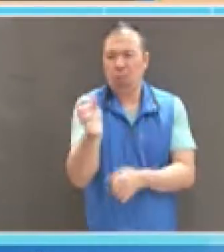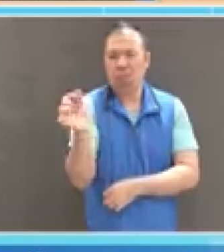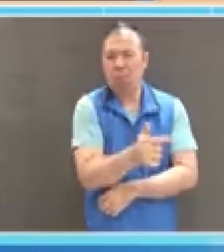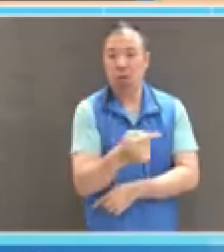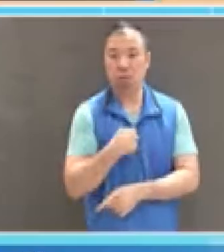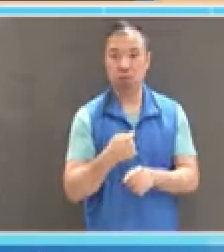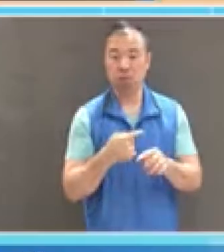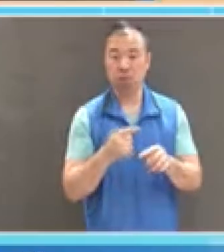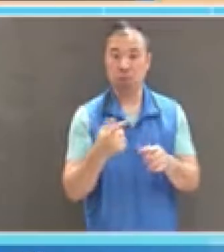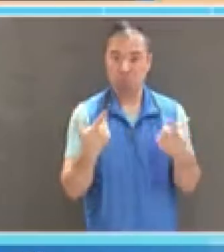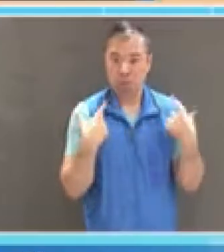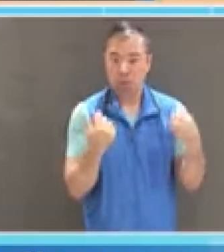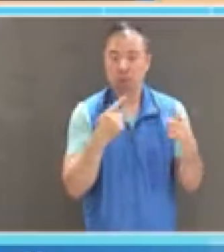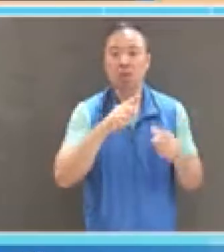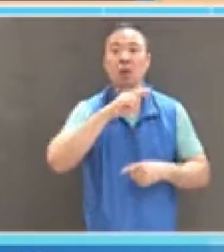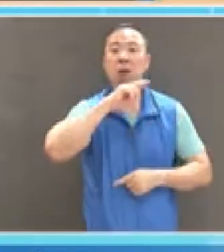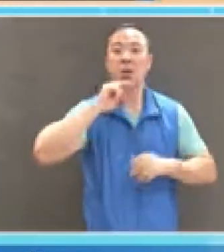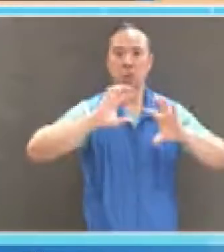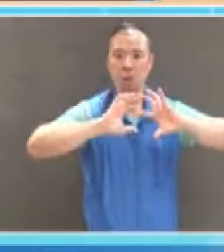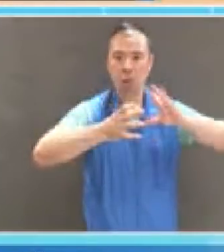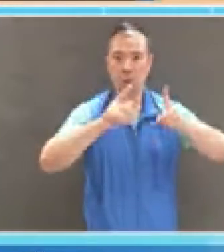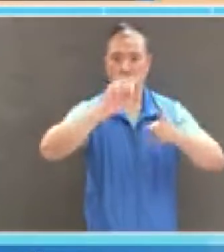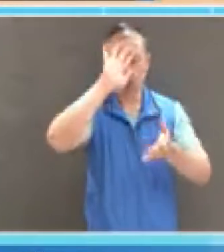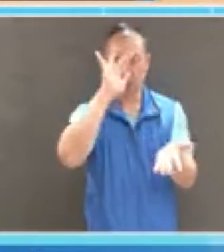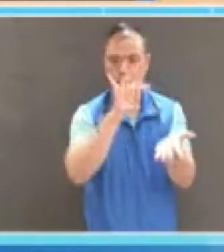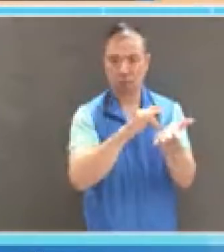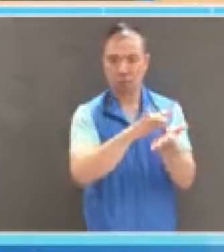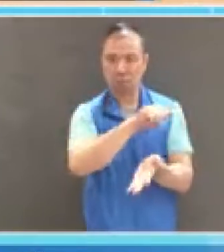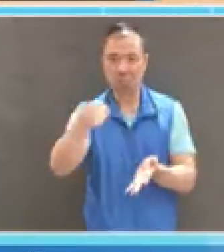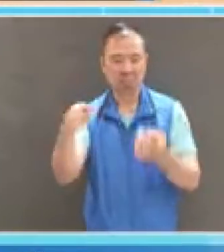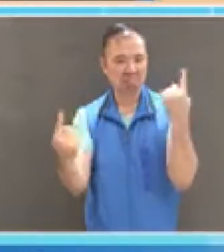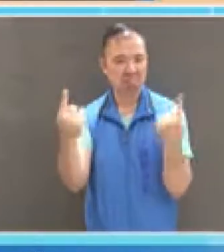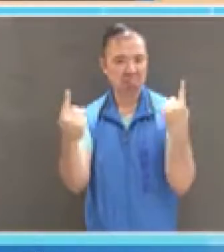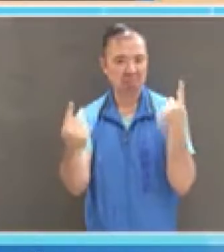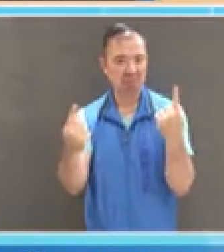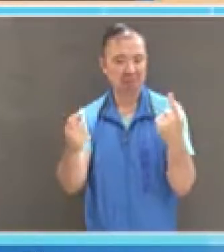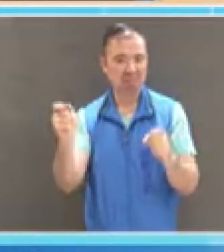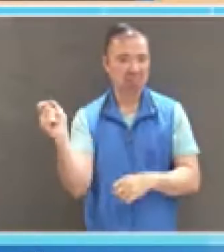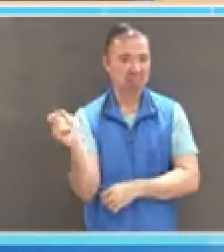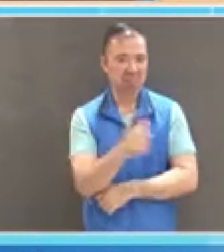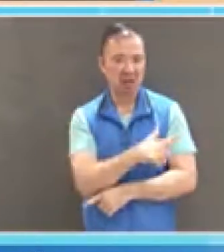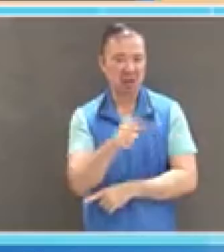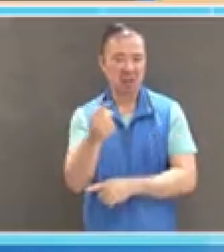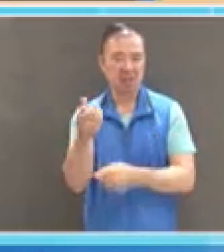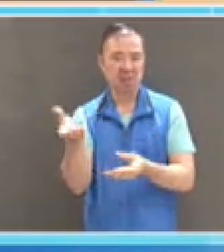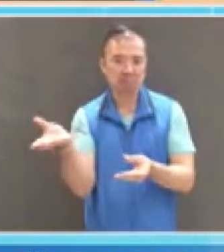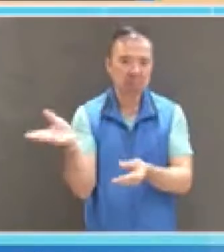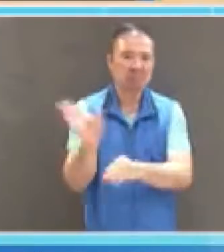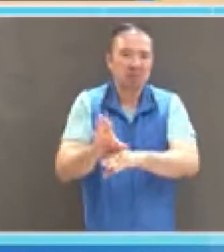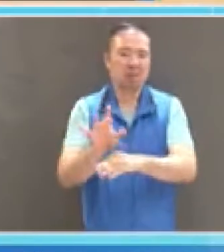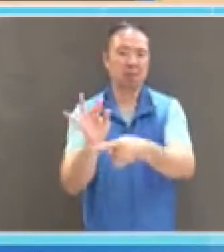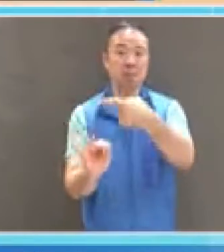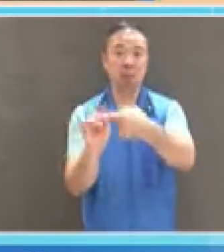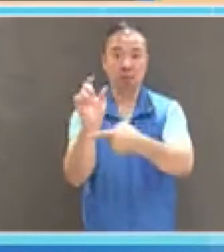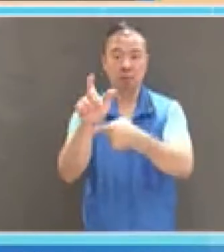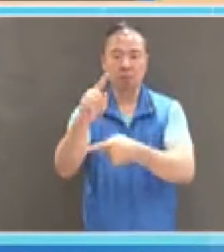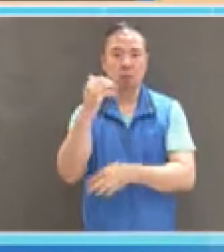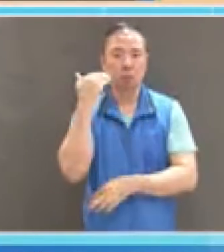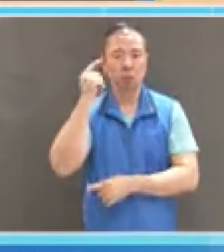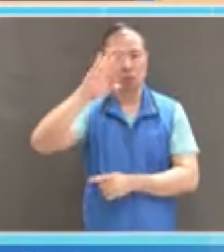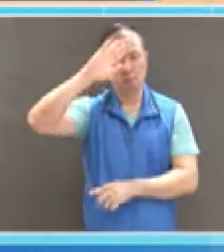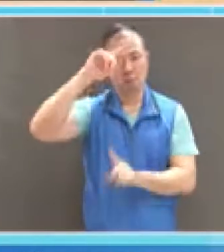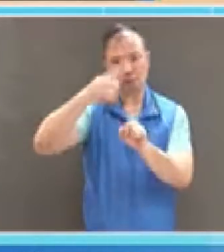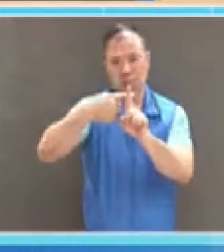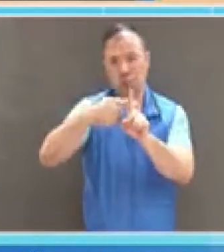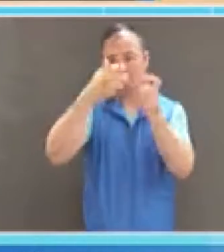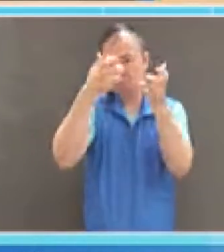种病毒加了六成，尤其重症加两倍出来，这有